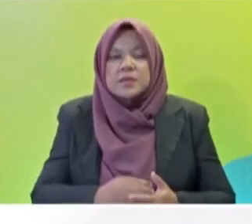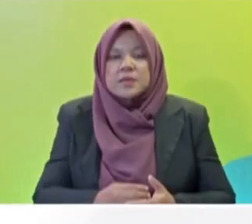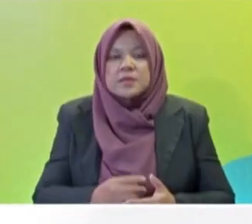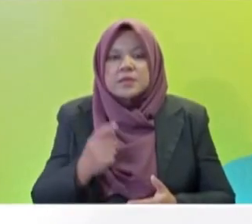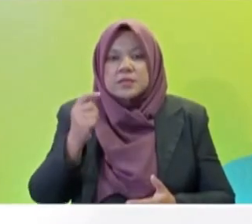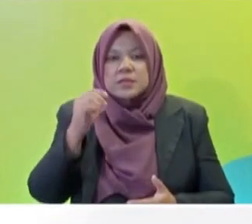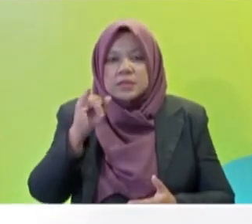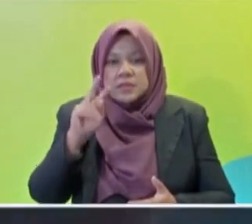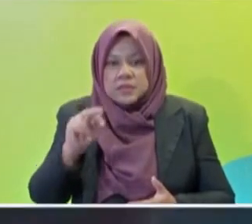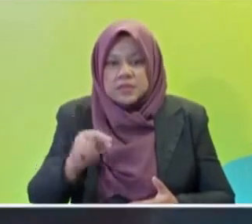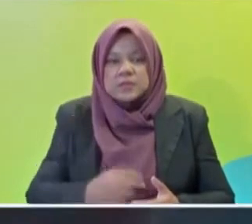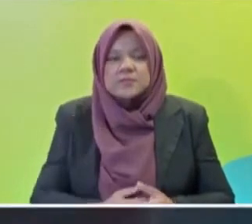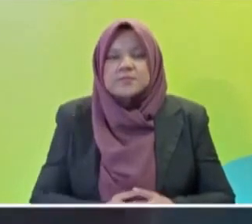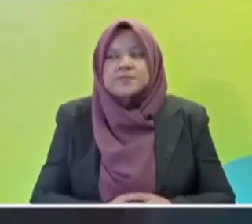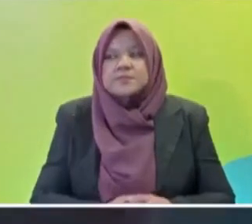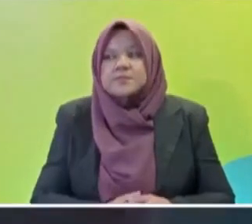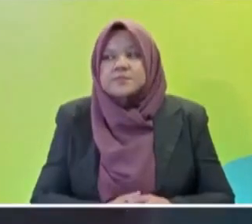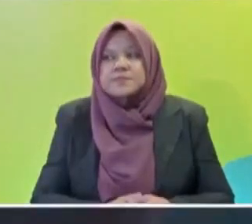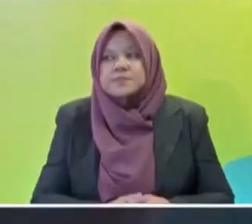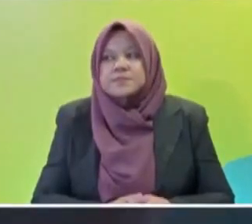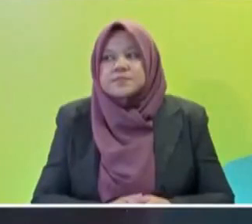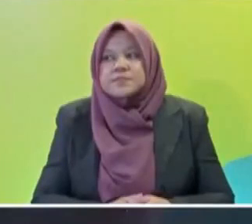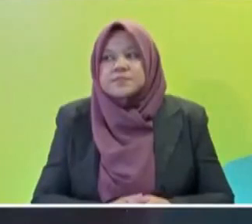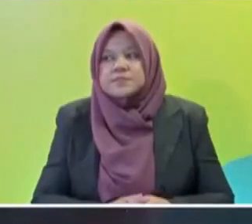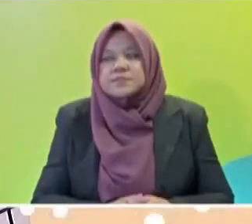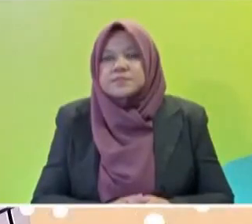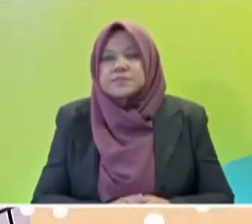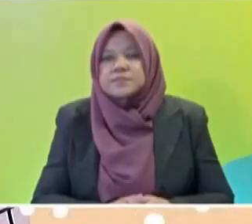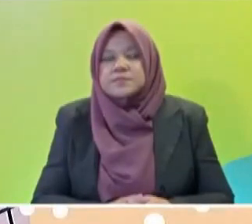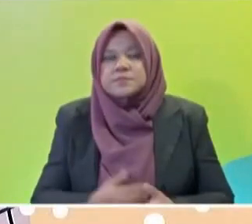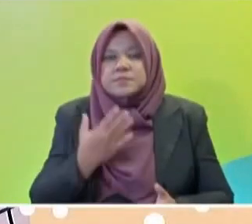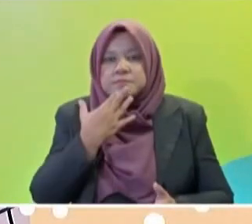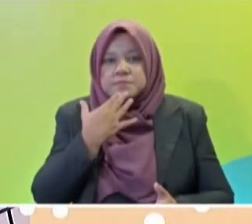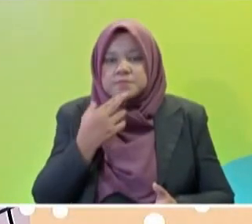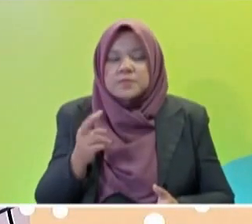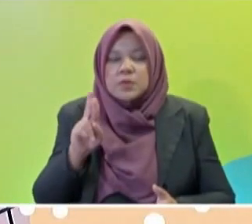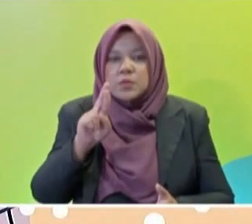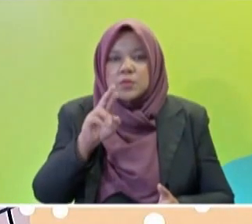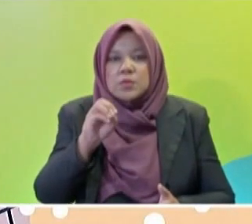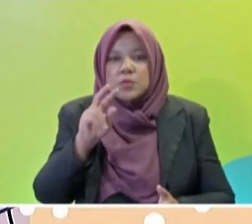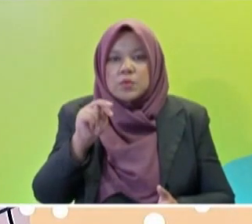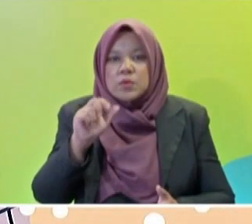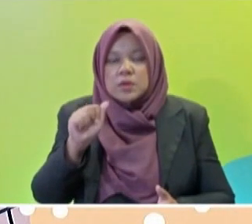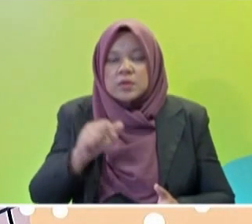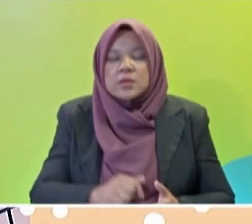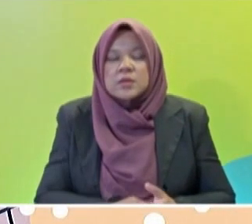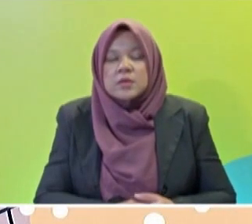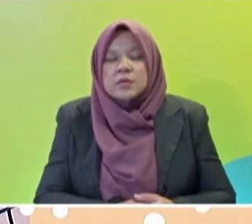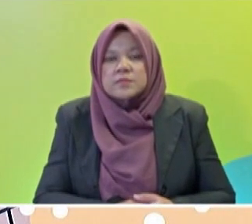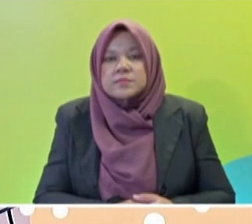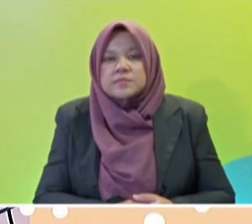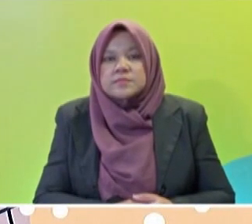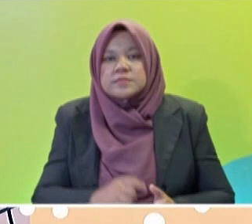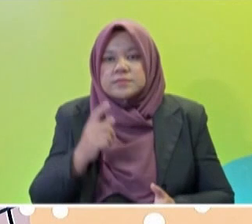Oke kita lihat oke itu yang ditambah dengan kelabu itu adalah